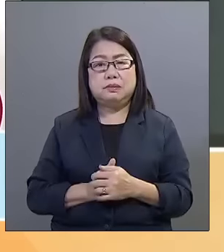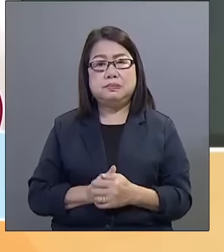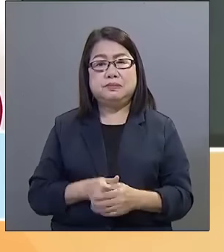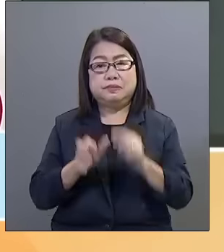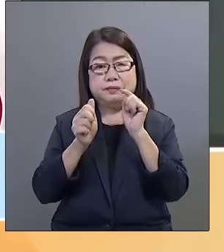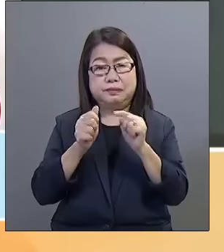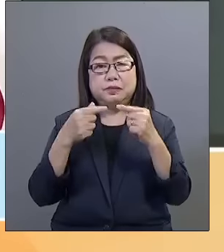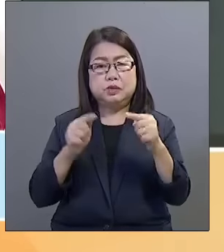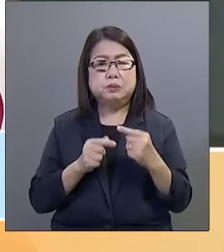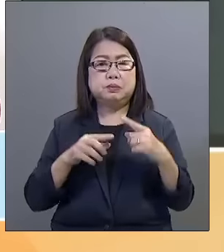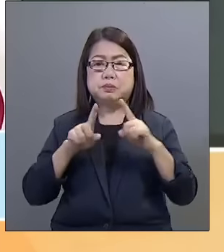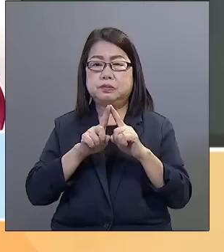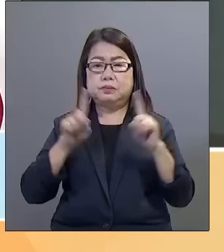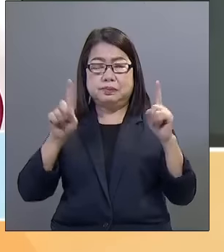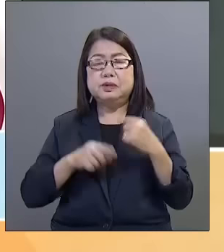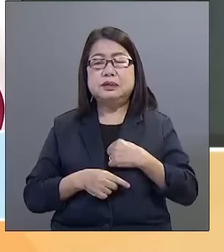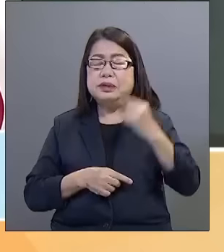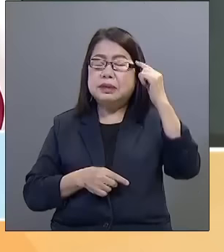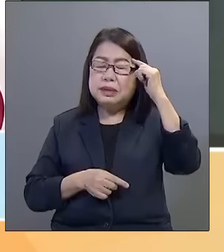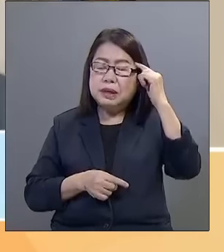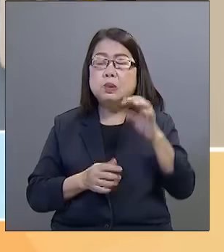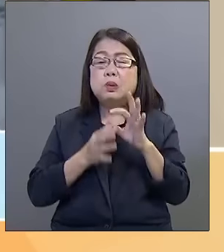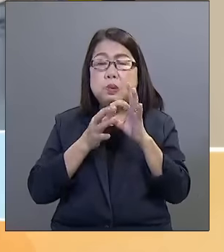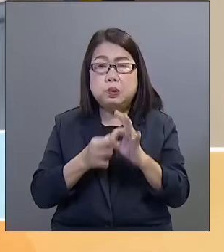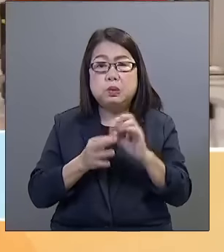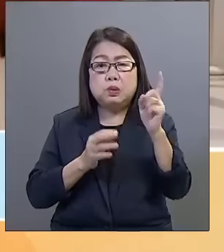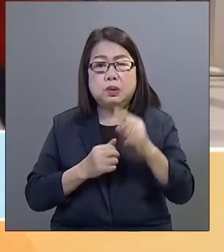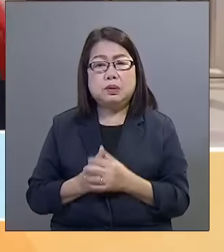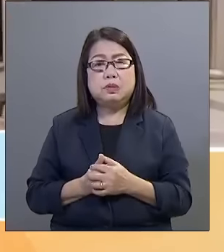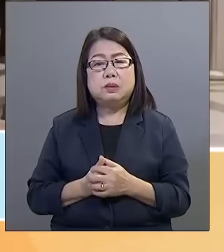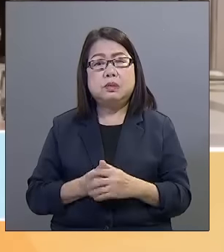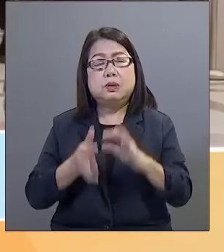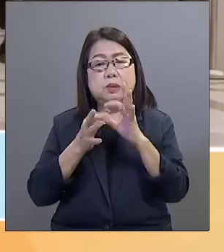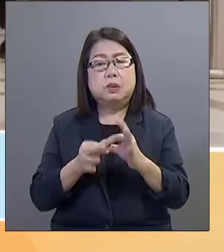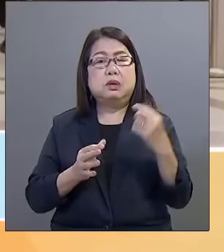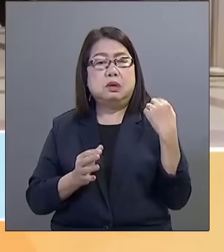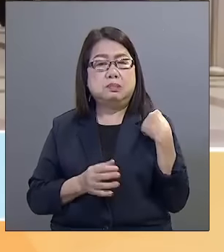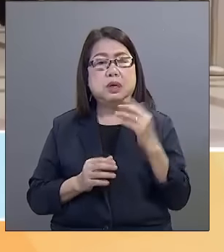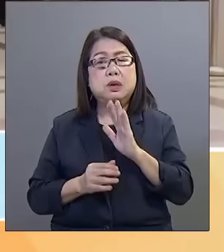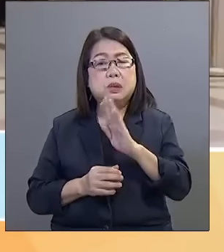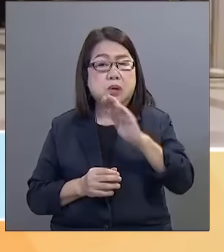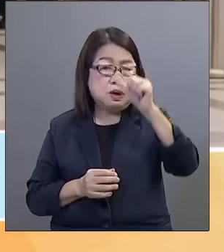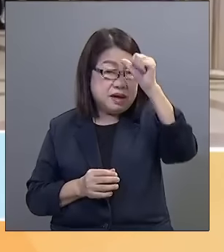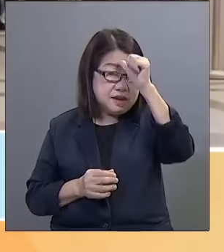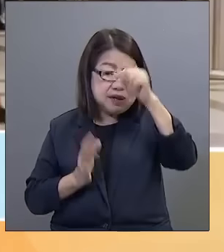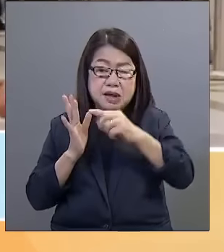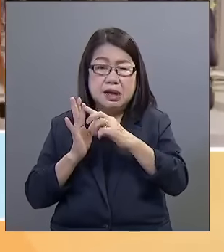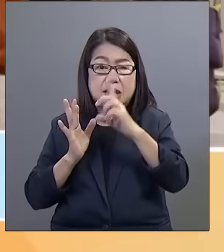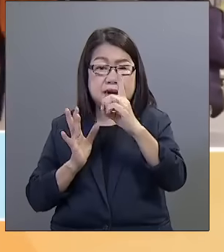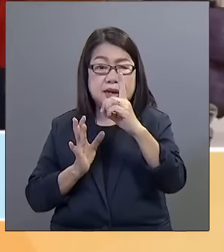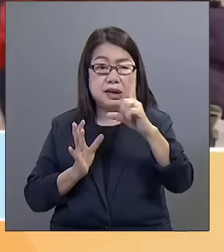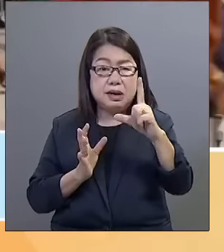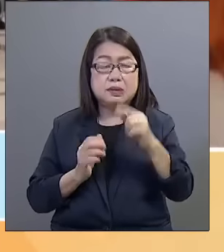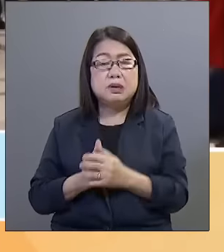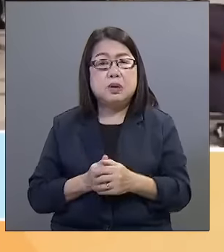รงกันข้ามนะฮะสิ่งที่เรากังวลใจเนี่ยจะมีเดลต้าครอนไประบาดหรือว่าเพิ่มจำนวนอยู่ใน